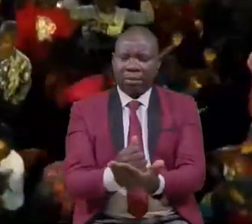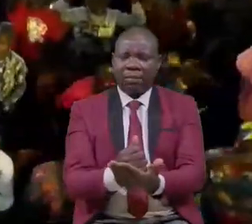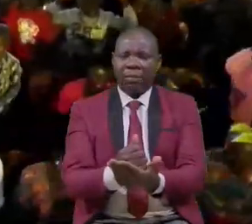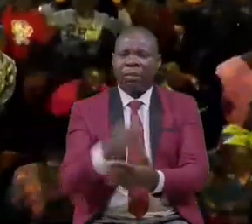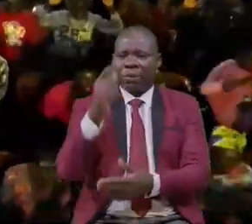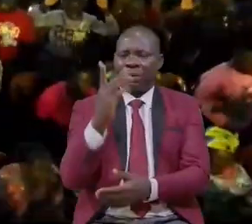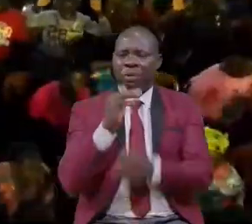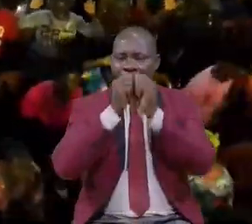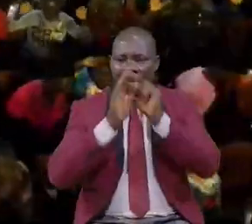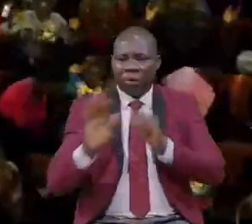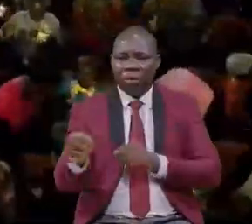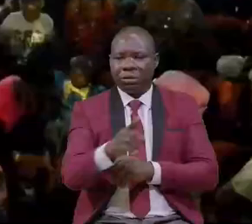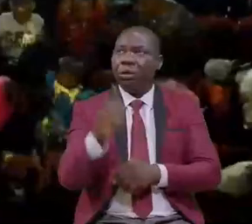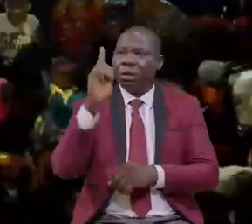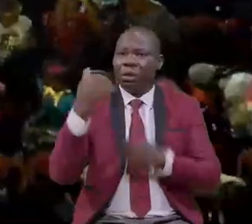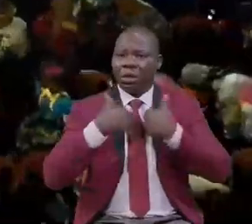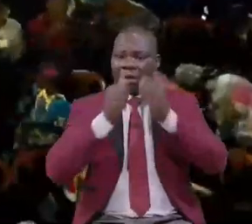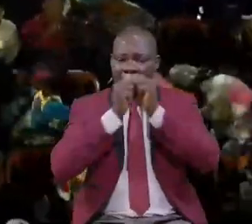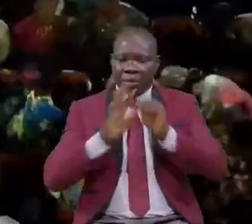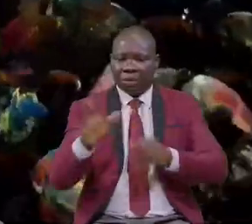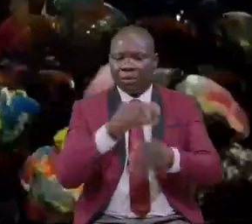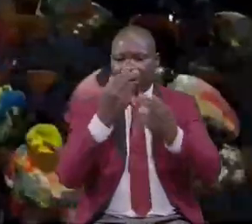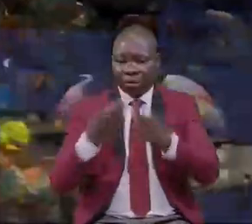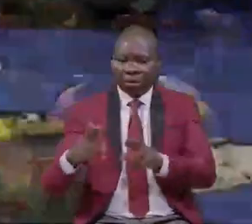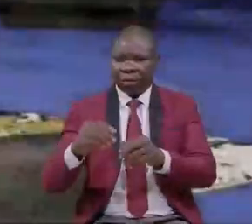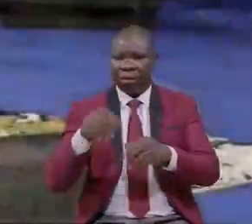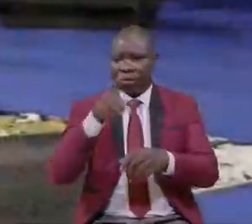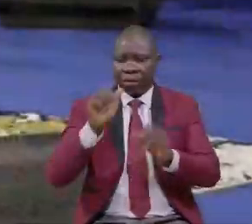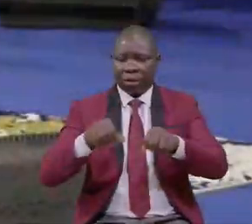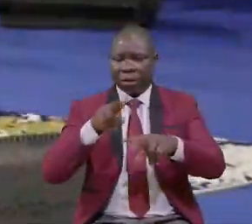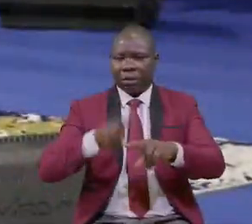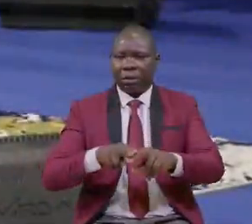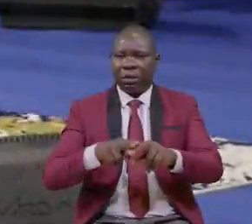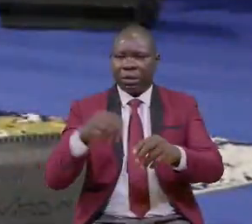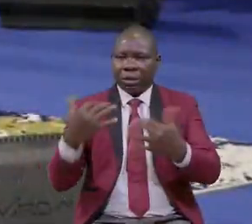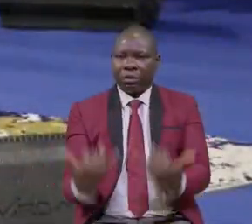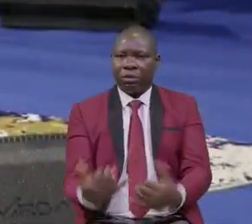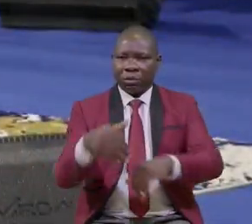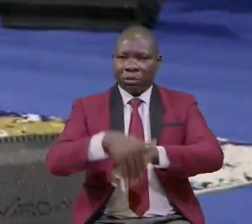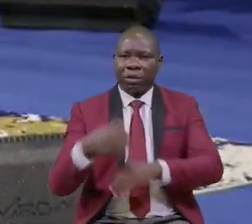Que Dieu vous bénisse. Il vous a déjà béni pour vous asseoir. Ce soir, nous venons